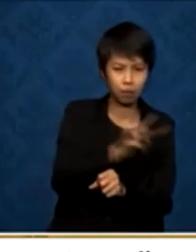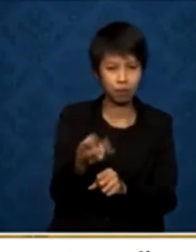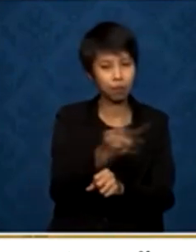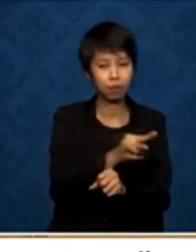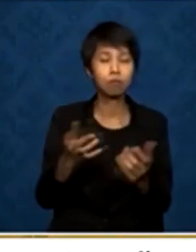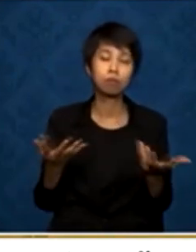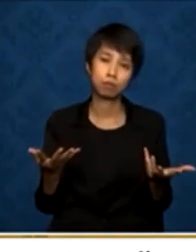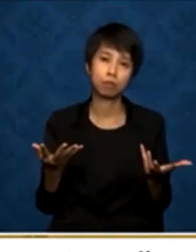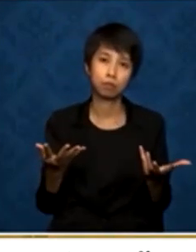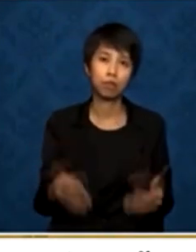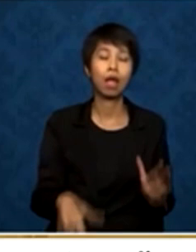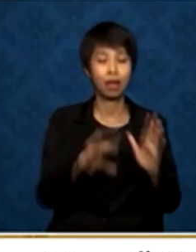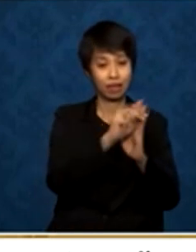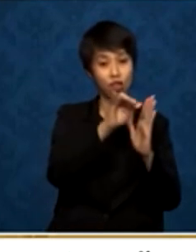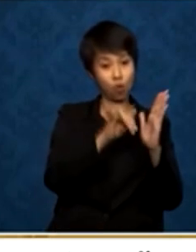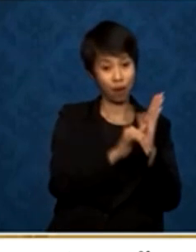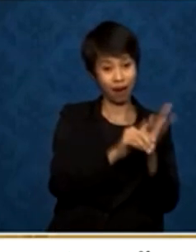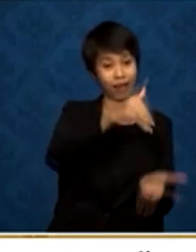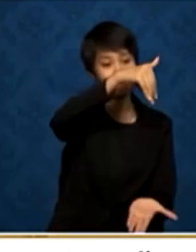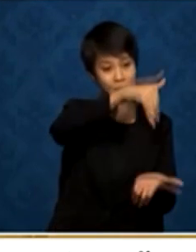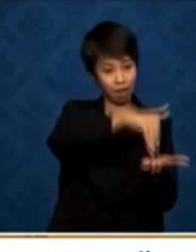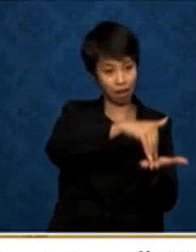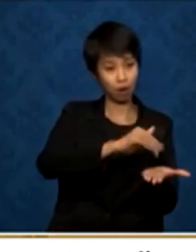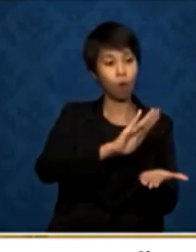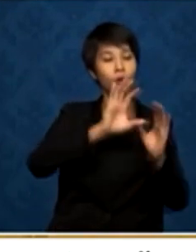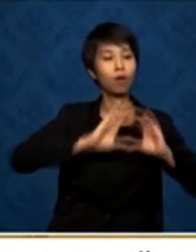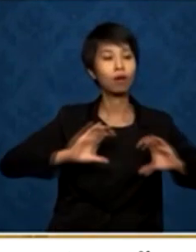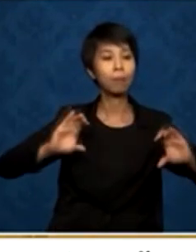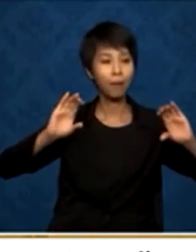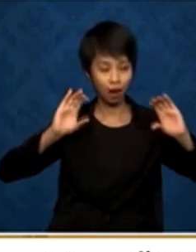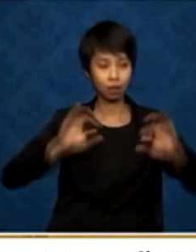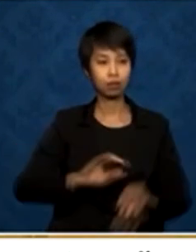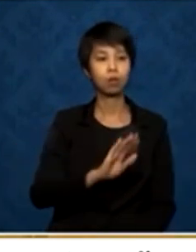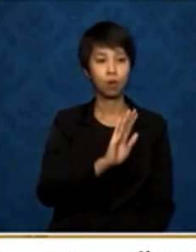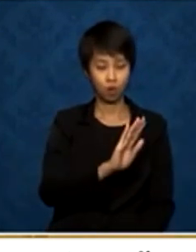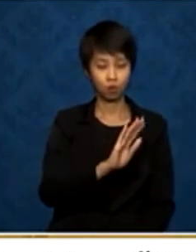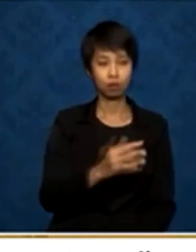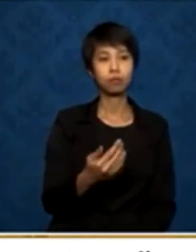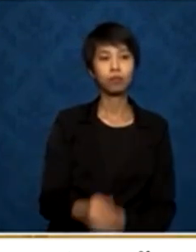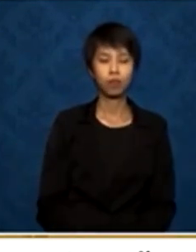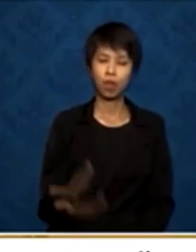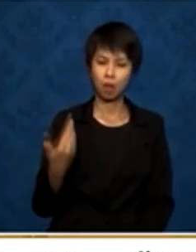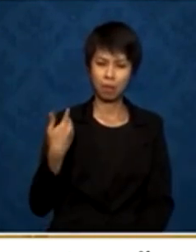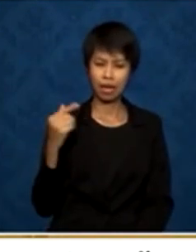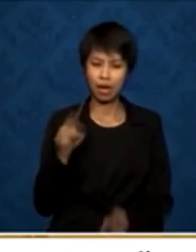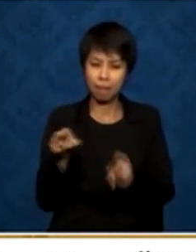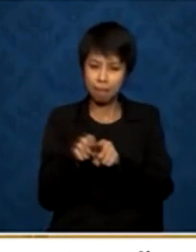นโยบายเรือธงของรัฐบาลขาดยุทธศาสตร์และแนวทางที่ชัดเจนเป็นรูปธรรม